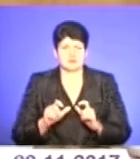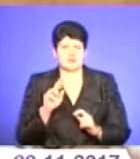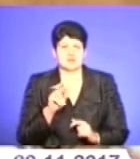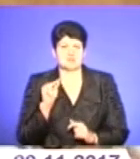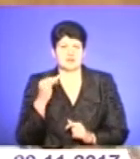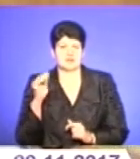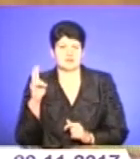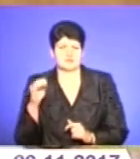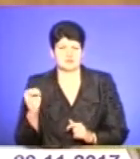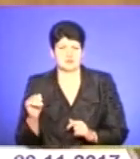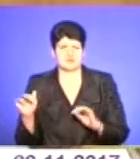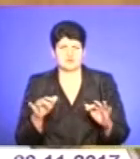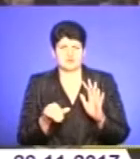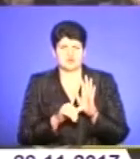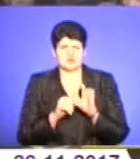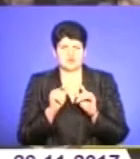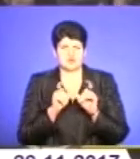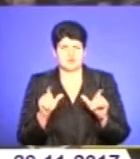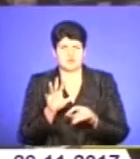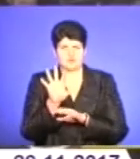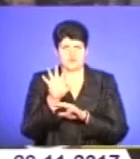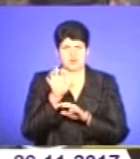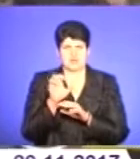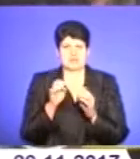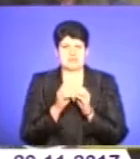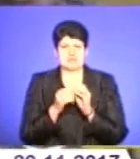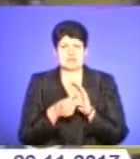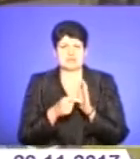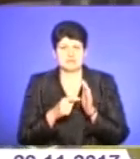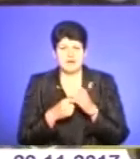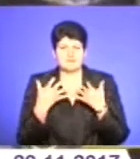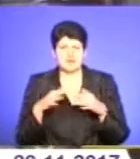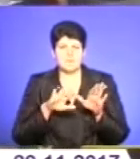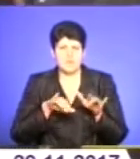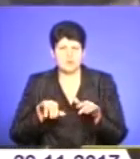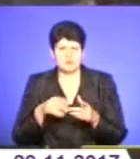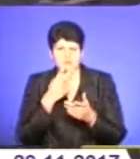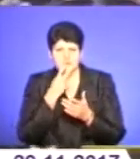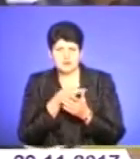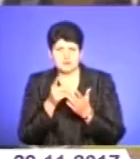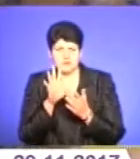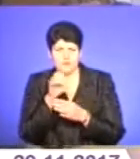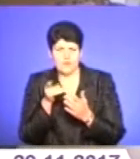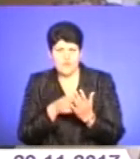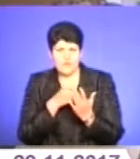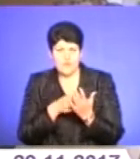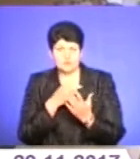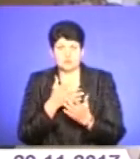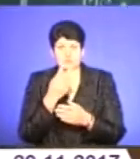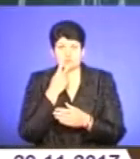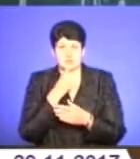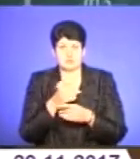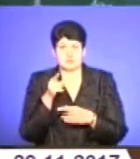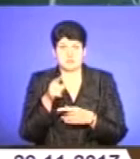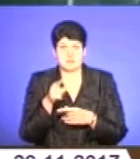Чайківська. На заході у 6-й школі вона сфотографувала 10-класницю, а вже потім, переглядаючи фото, збагнула, що перед її